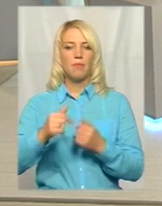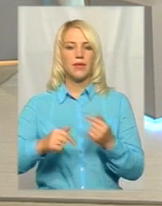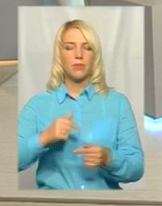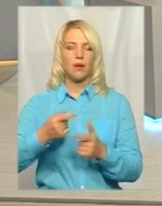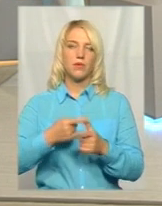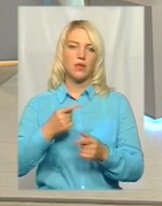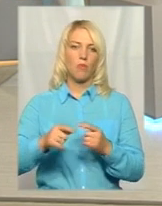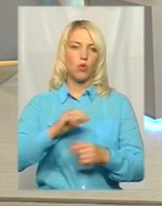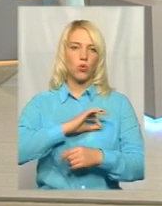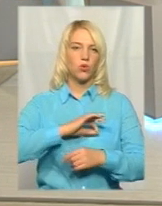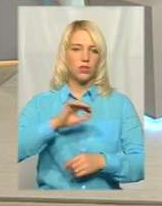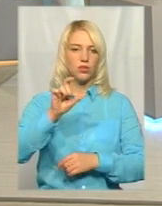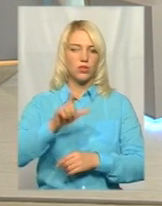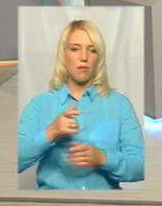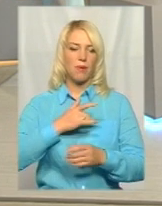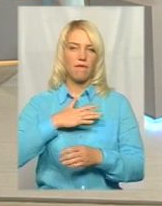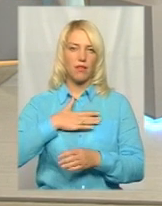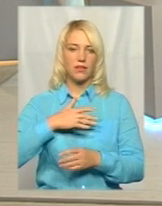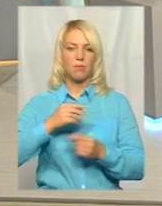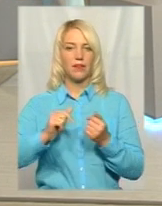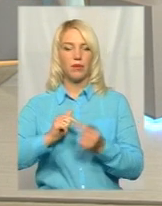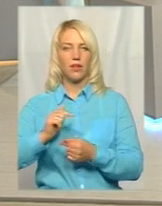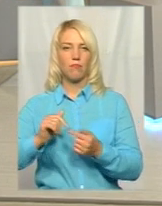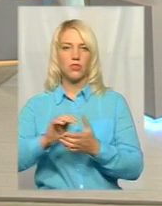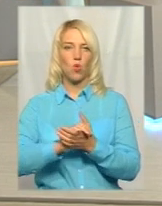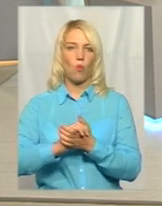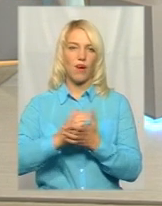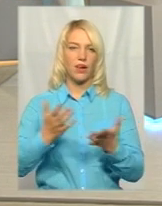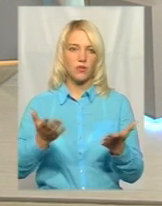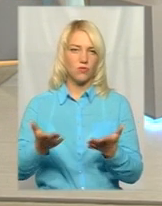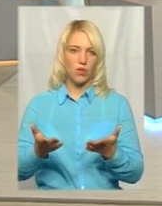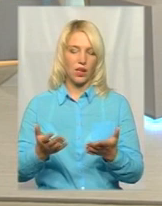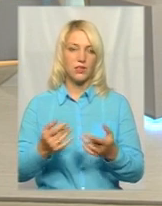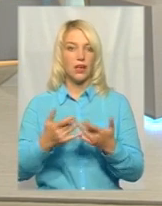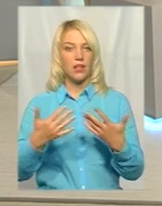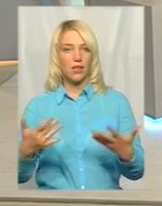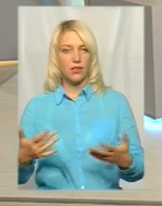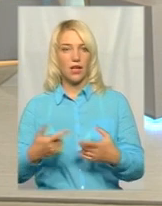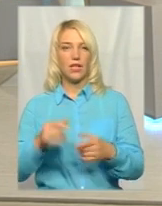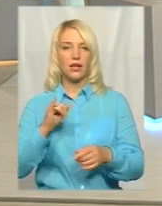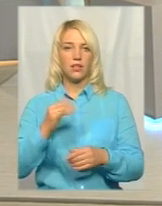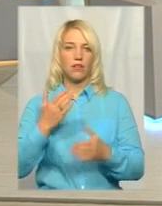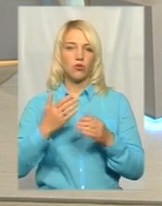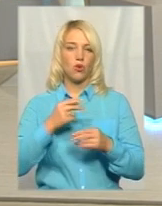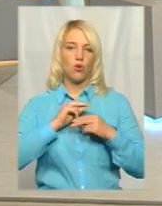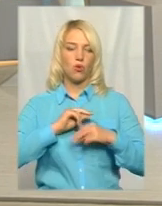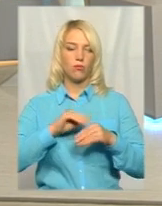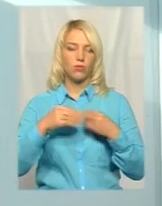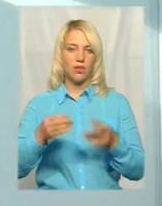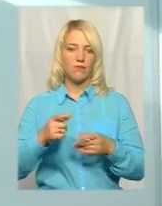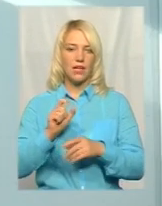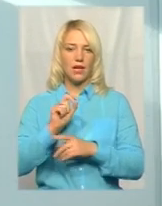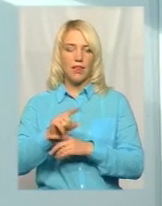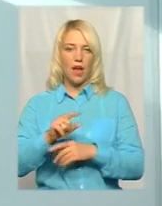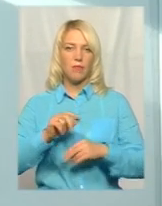там приватне підприємство, якесь товариство і так далі. Тобто фактично це має бути роботодавець і найманий працівник. І між